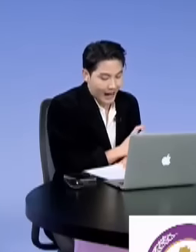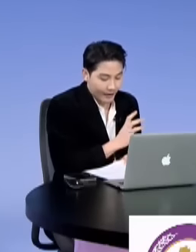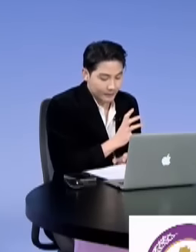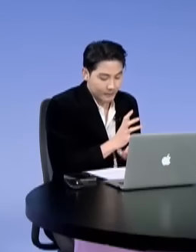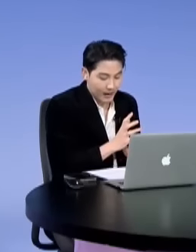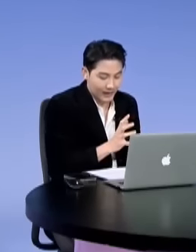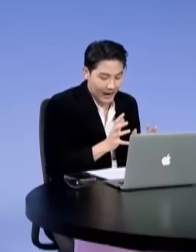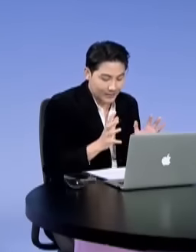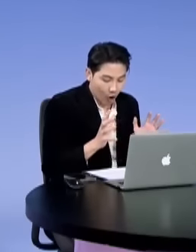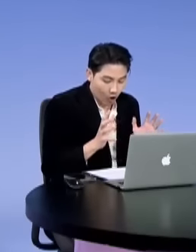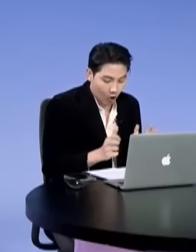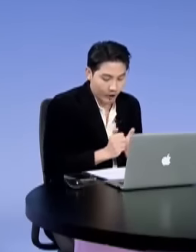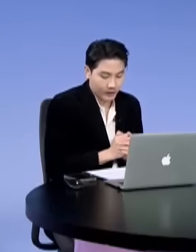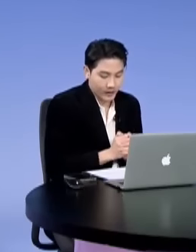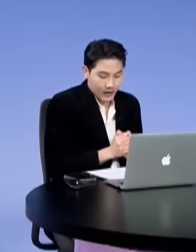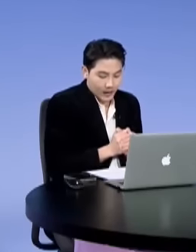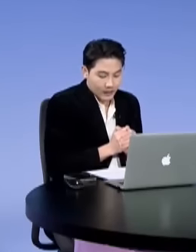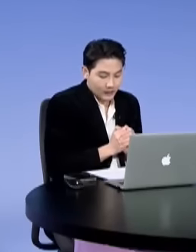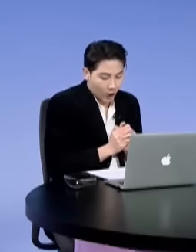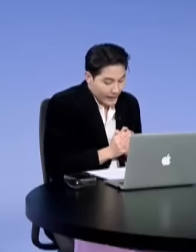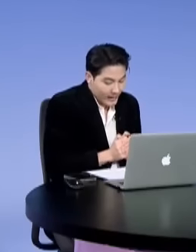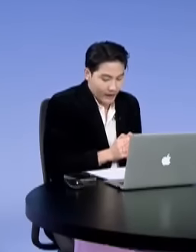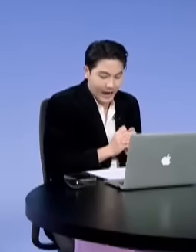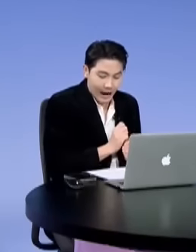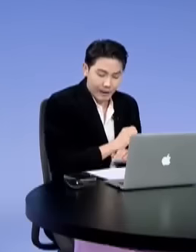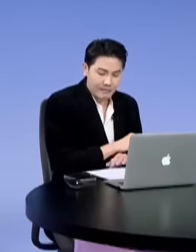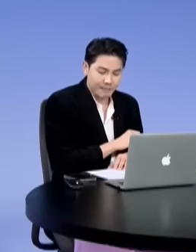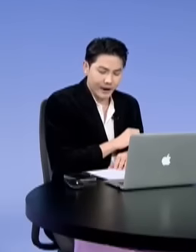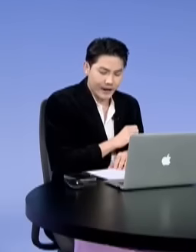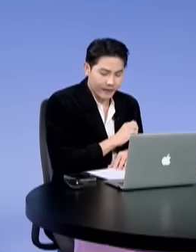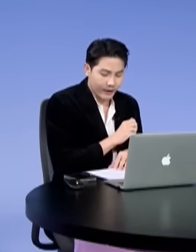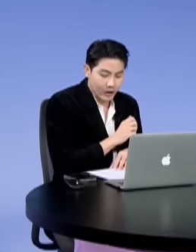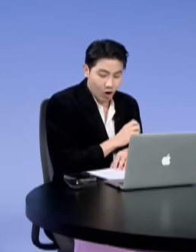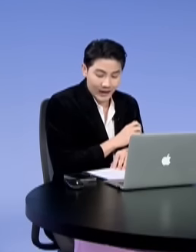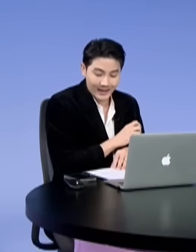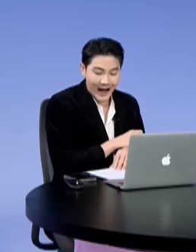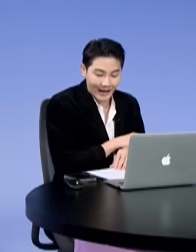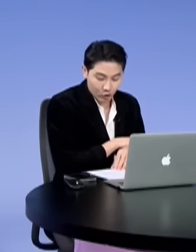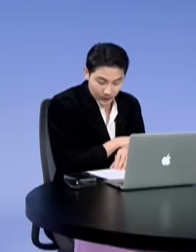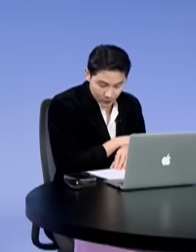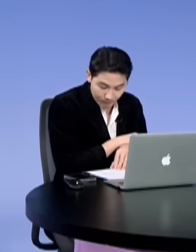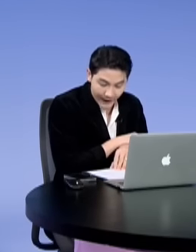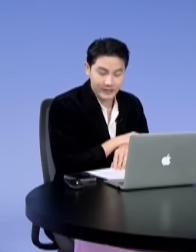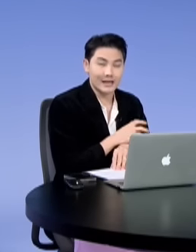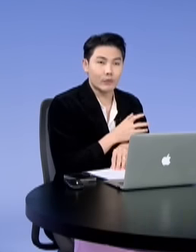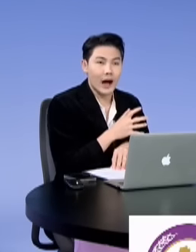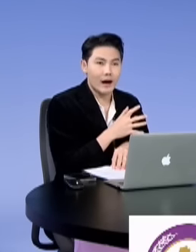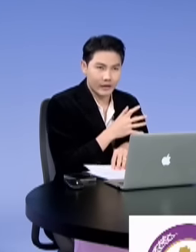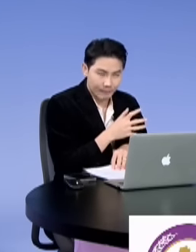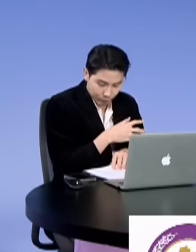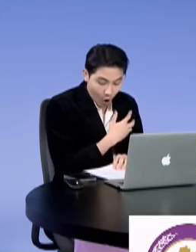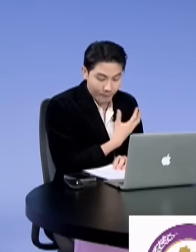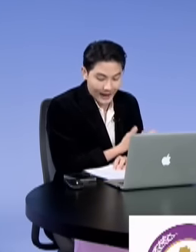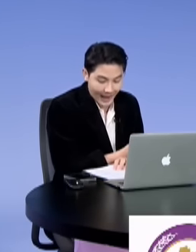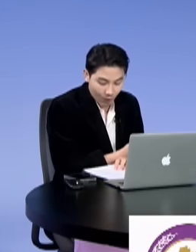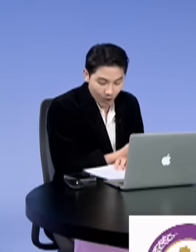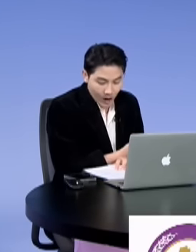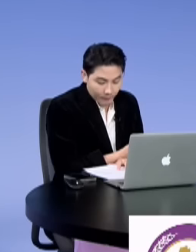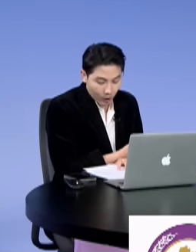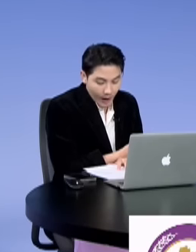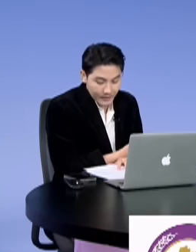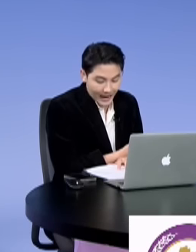ประกาศรับสมัครทั้ง2คนคือตอนนี้เนี่ยยังไม่มีประเด็นในเรื่องของการขาดคุณสมบัติยืนยันว่ารับรองไป